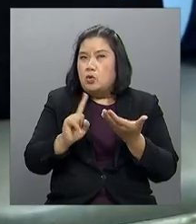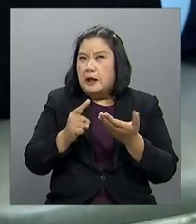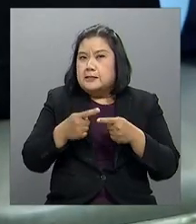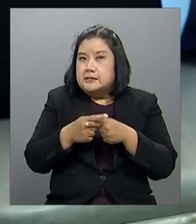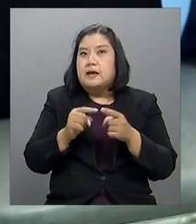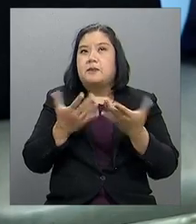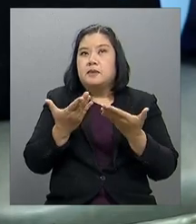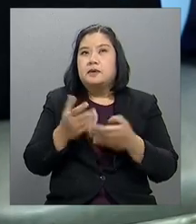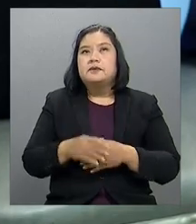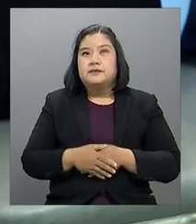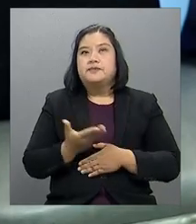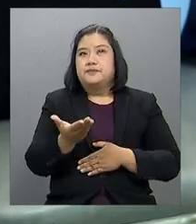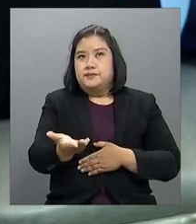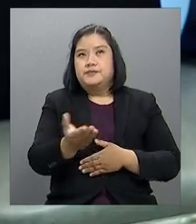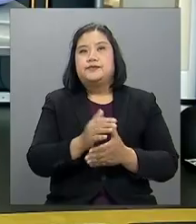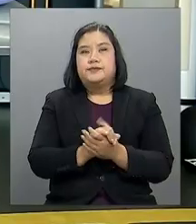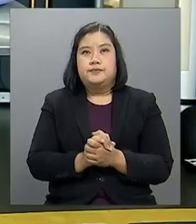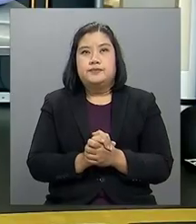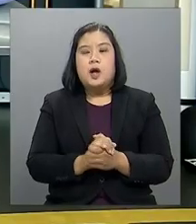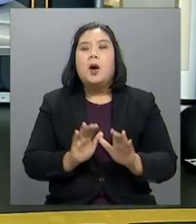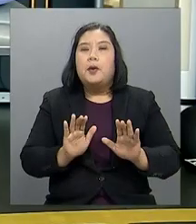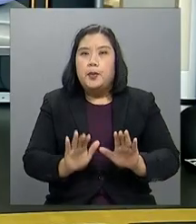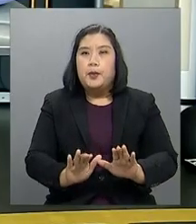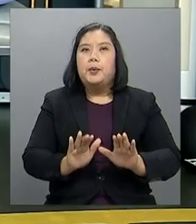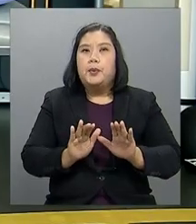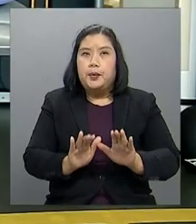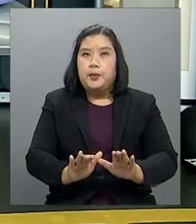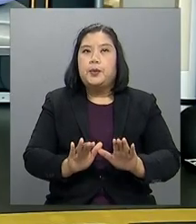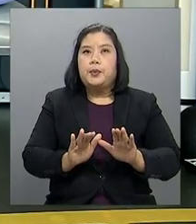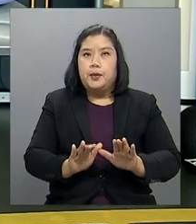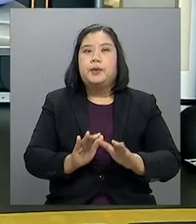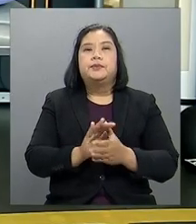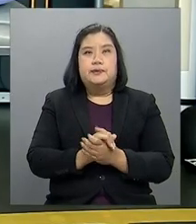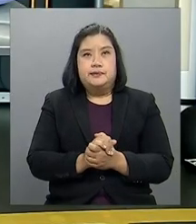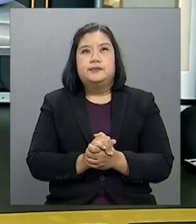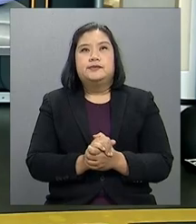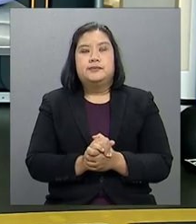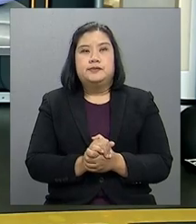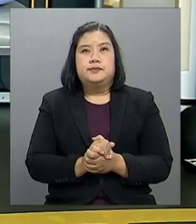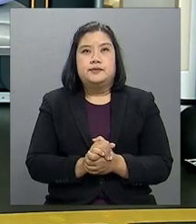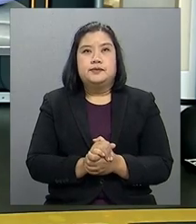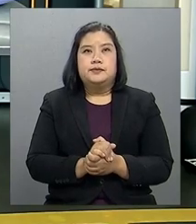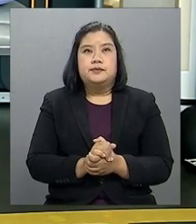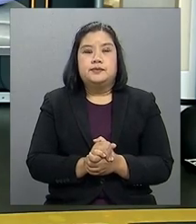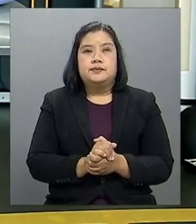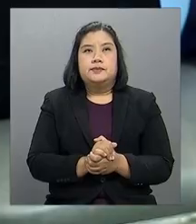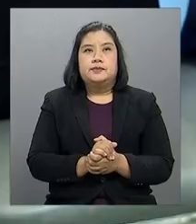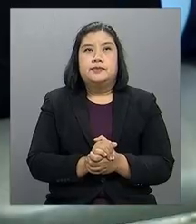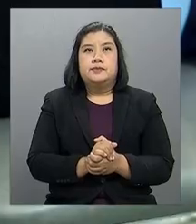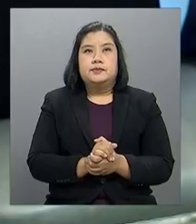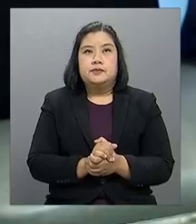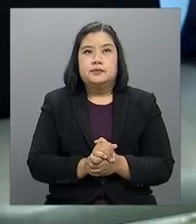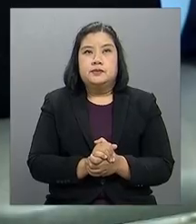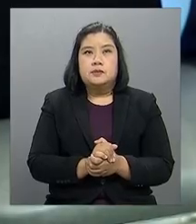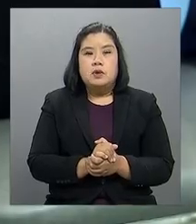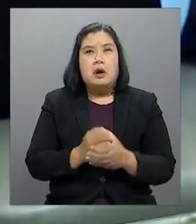ไปด้านนี้นะคะ ค่ะ ต้องลงอย่างนี้ใช่เนาะเอาเท่าที่ไหวเหมือนกันนะคะเพราะว่าการเหยียดเข่าอันนี้สำคัญ